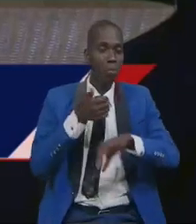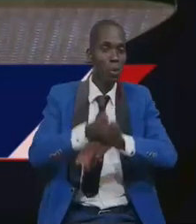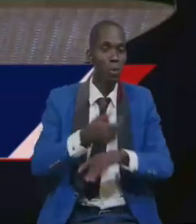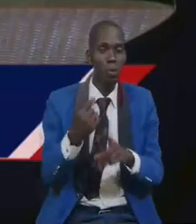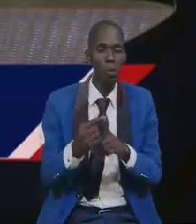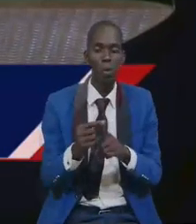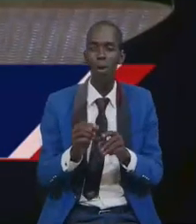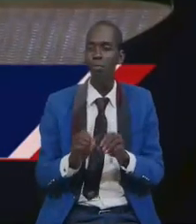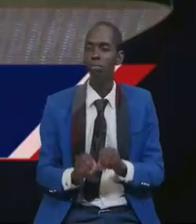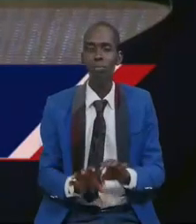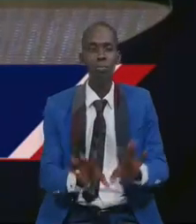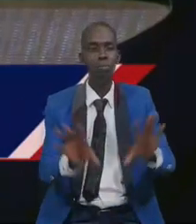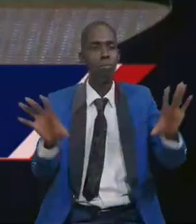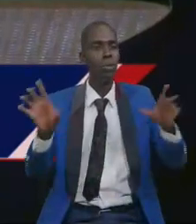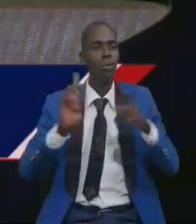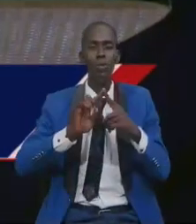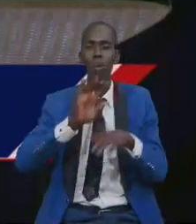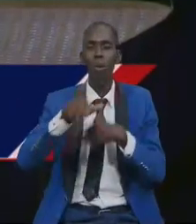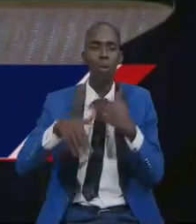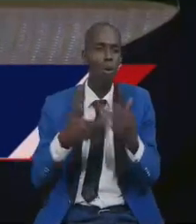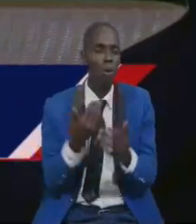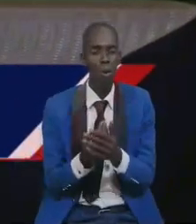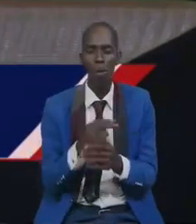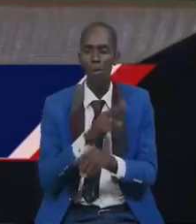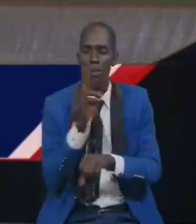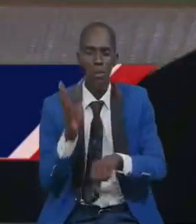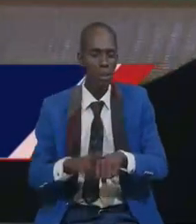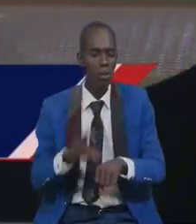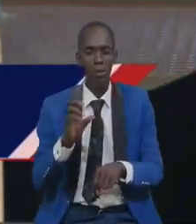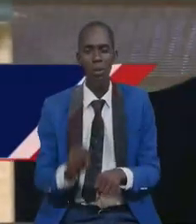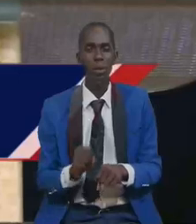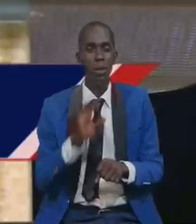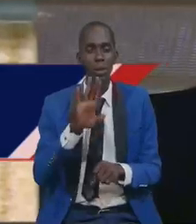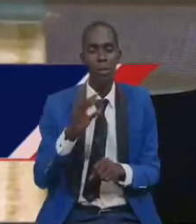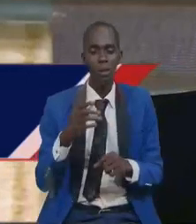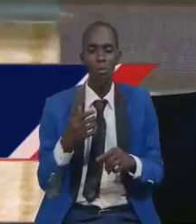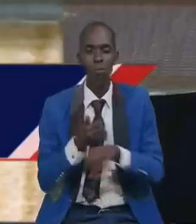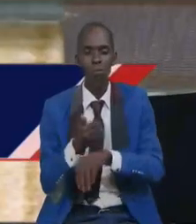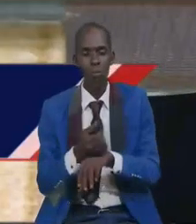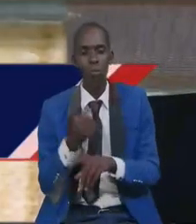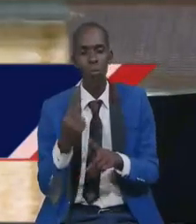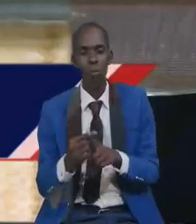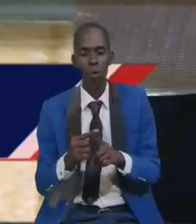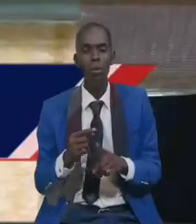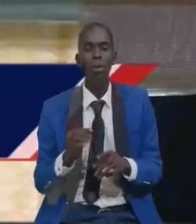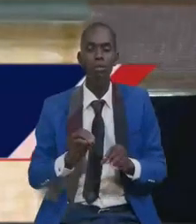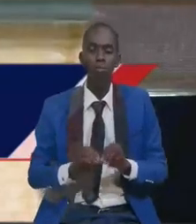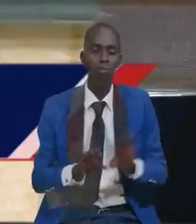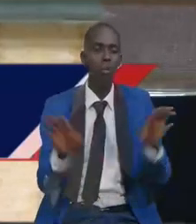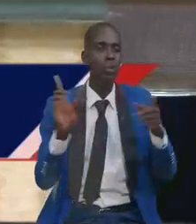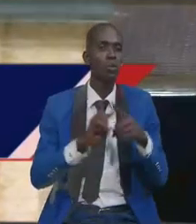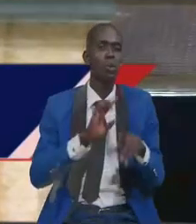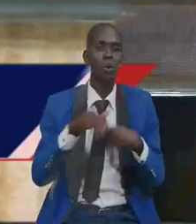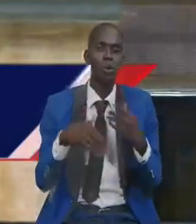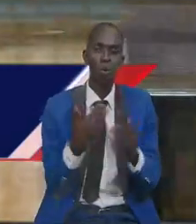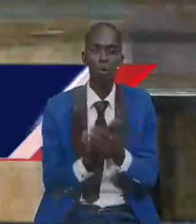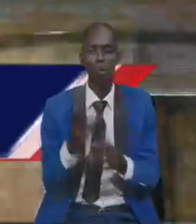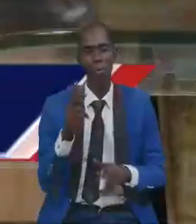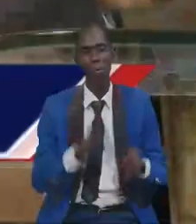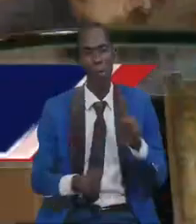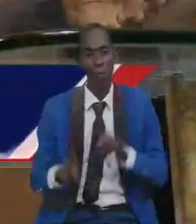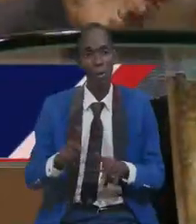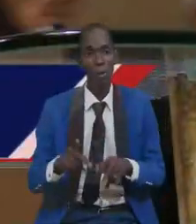allé à tous les peuples. Son orgueil a été connu de tous. Maintenant, la louange aussi doit